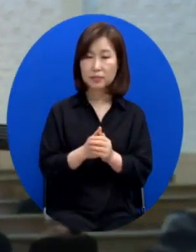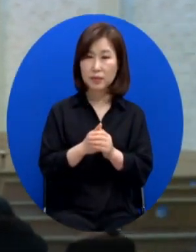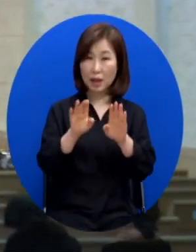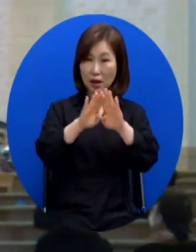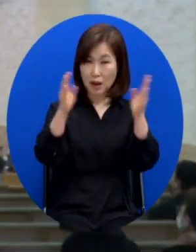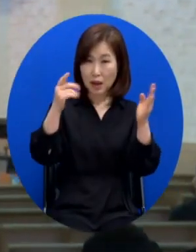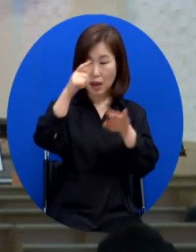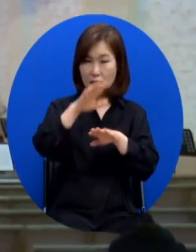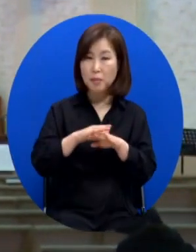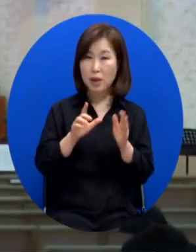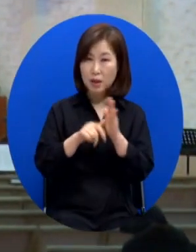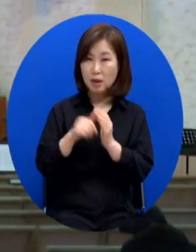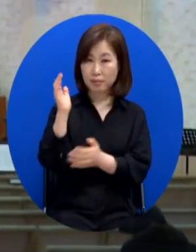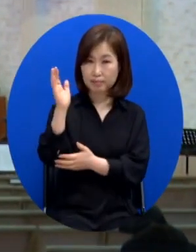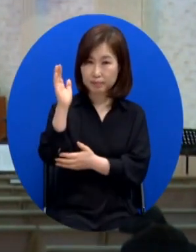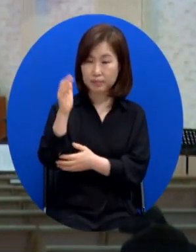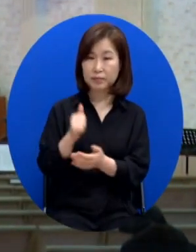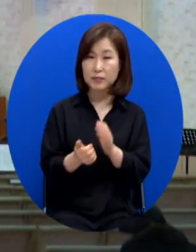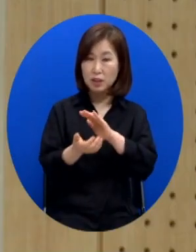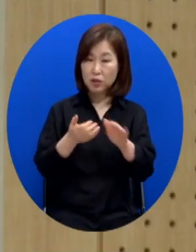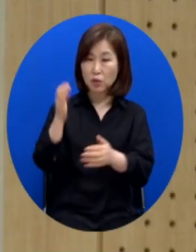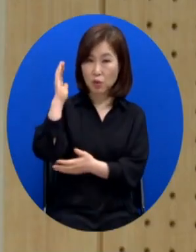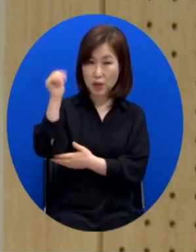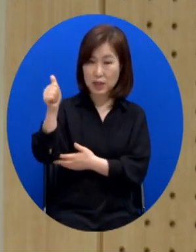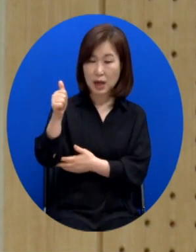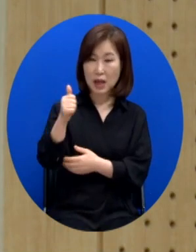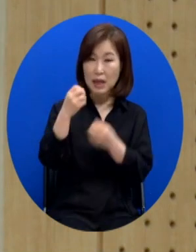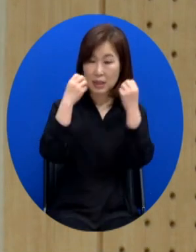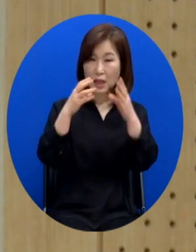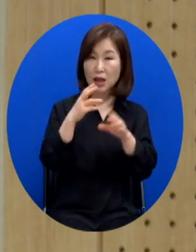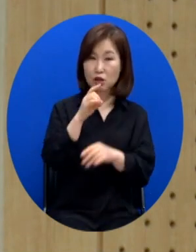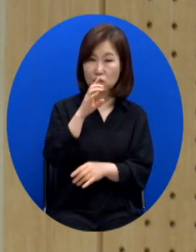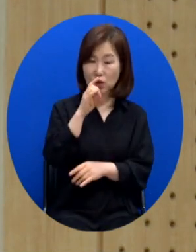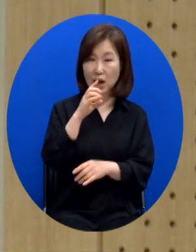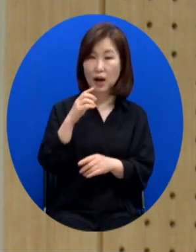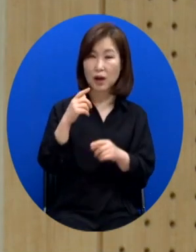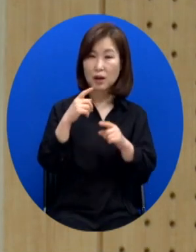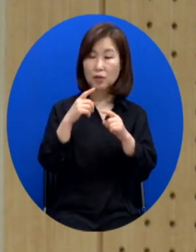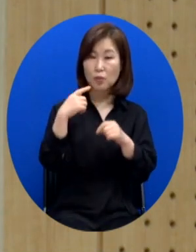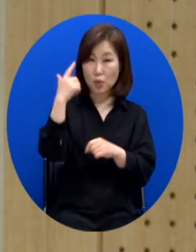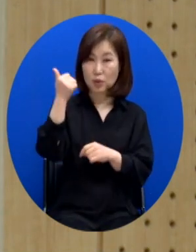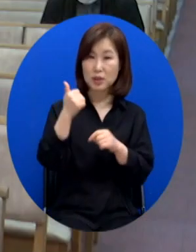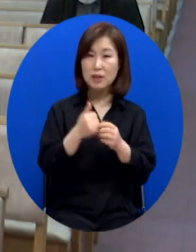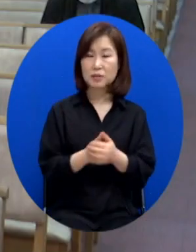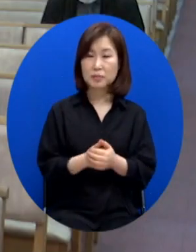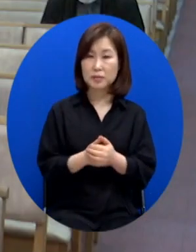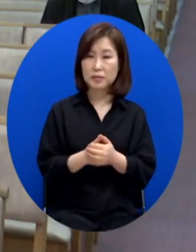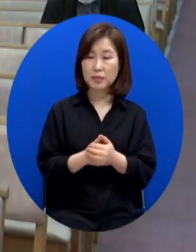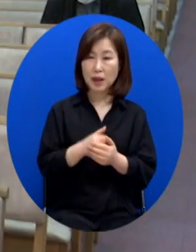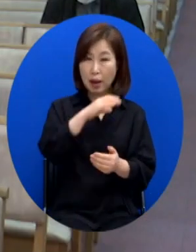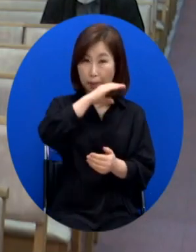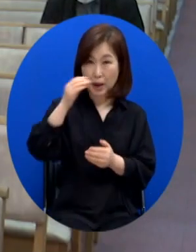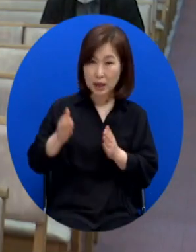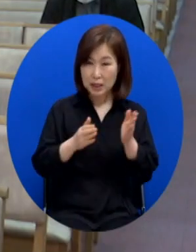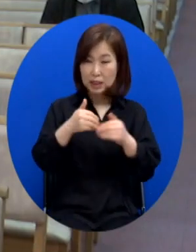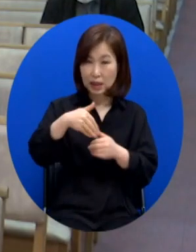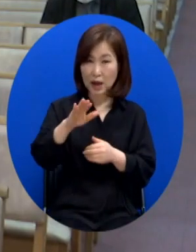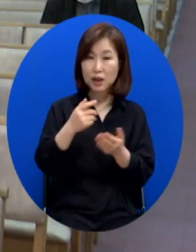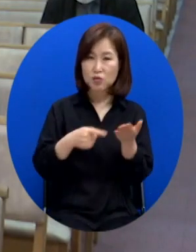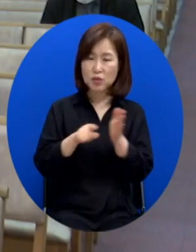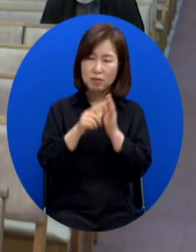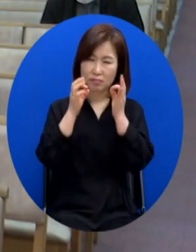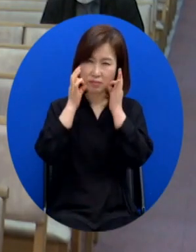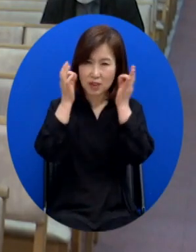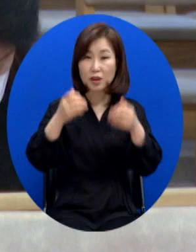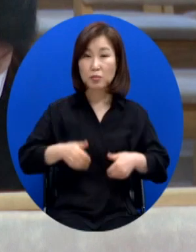개회예배에서 말씀을 전한 직전 회장 일산 세중앙교회 강성봉 목사는 올바른 길을 가기 위해 부단히 노력해야